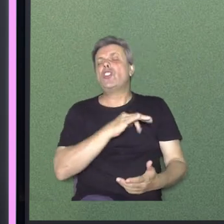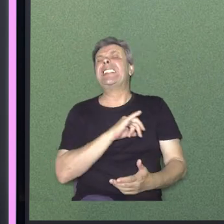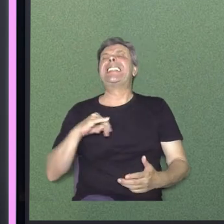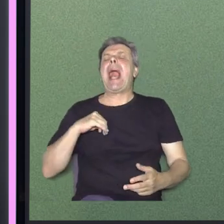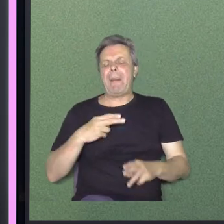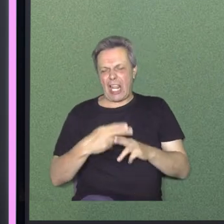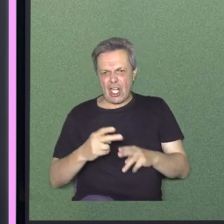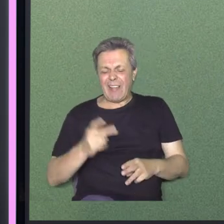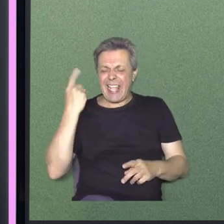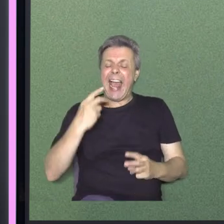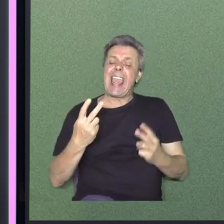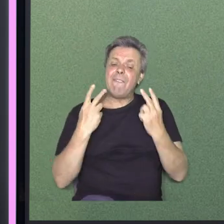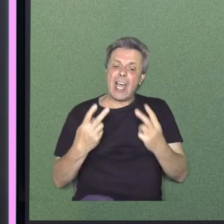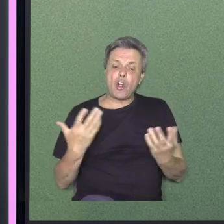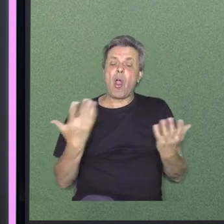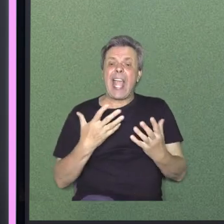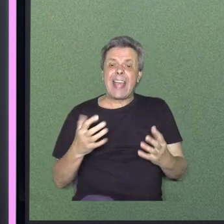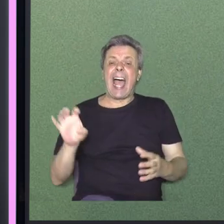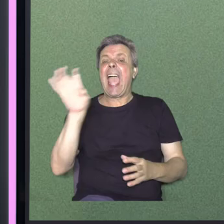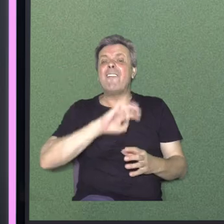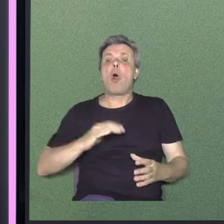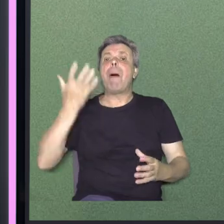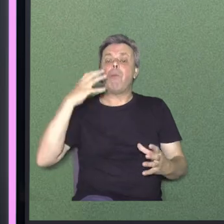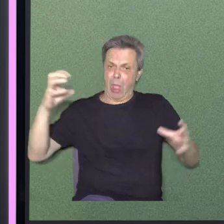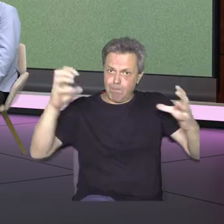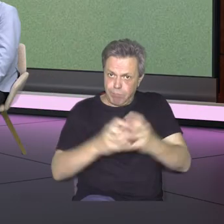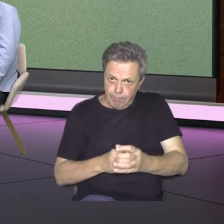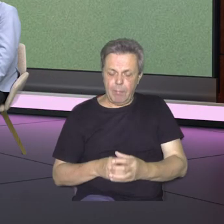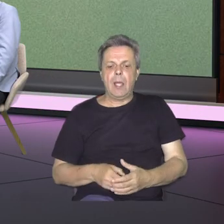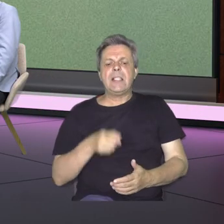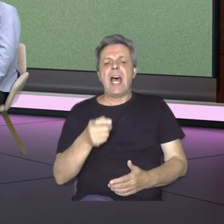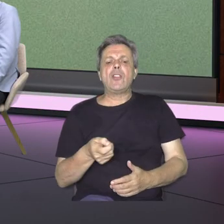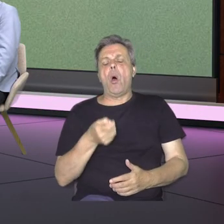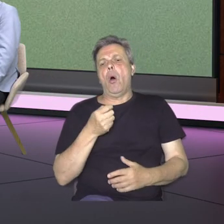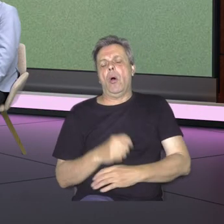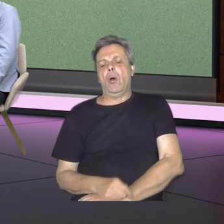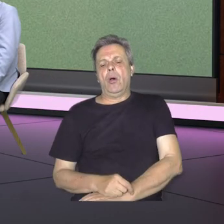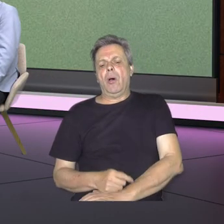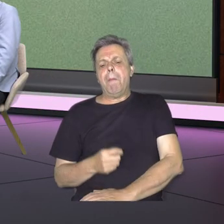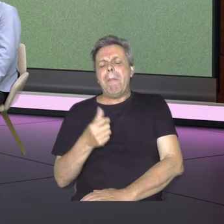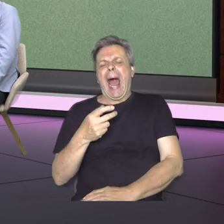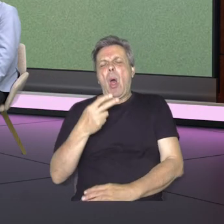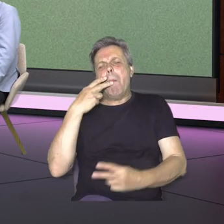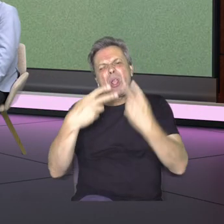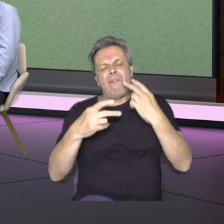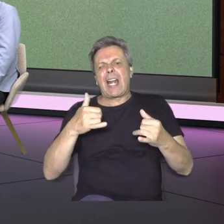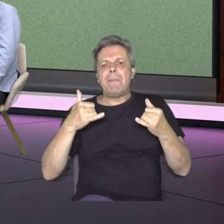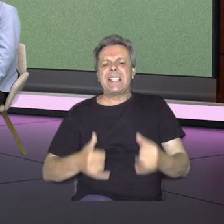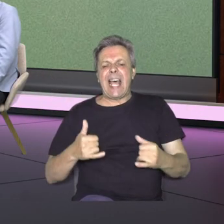rješavati. Ali bitno je, znate, kad cijela Evropa bude udružena. Zato malo ja prigovaram